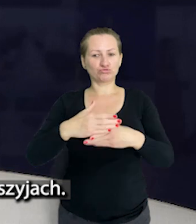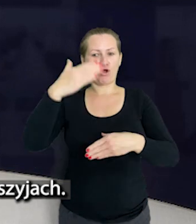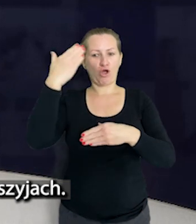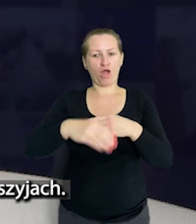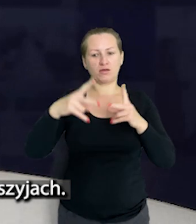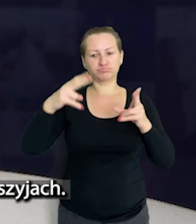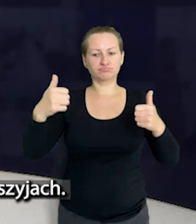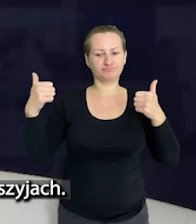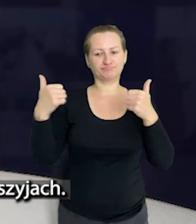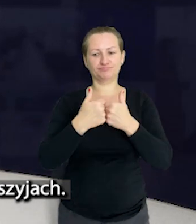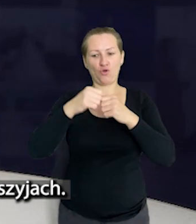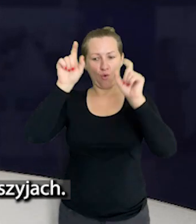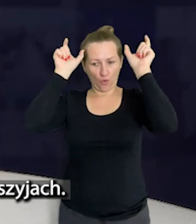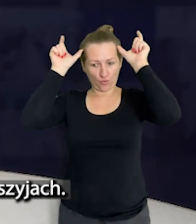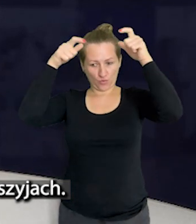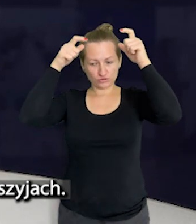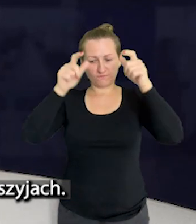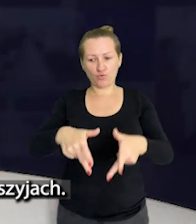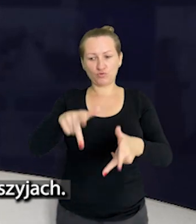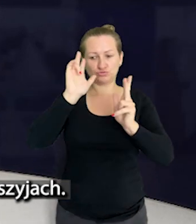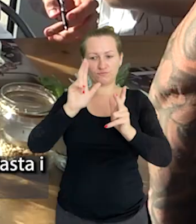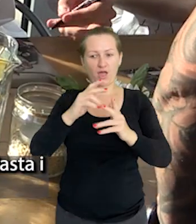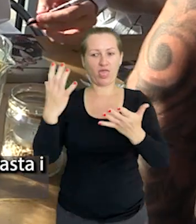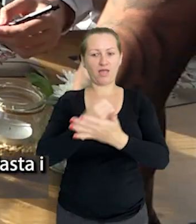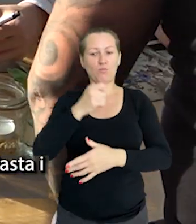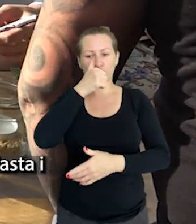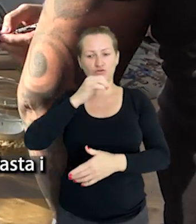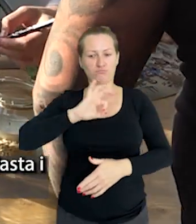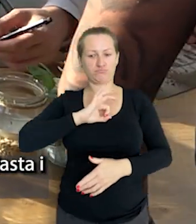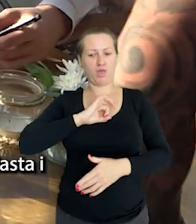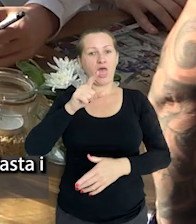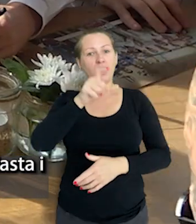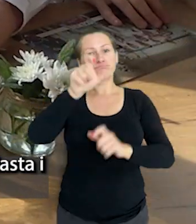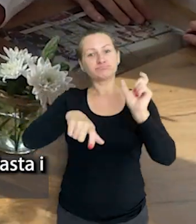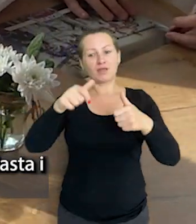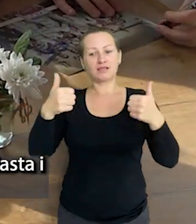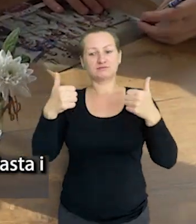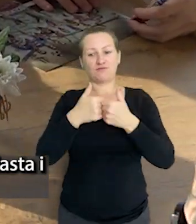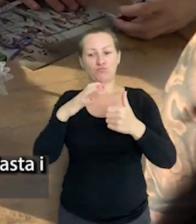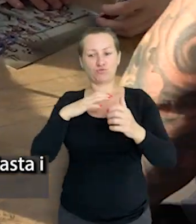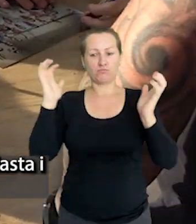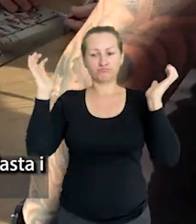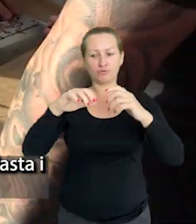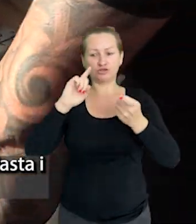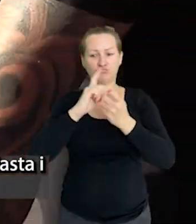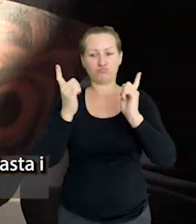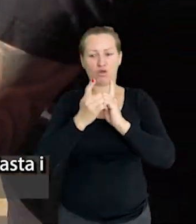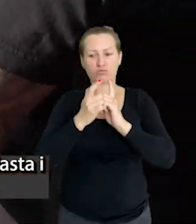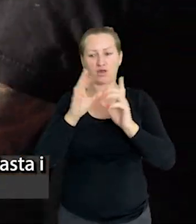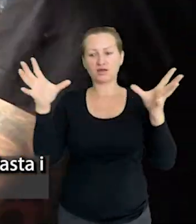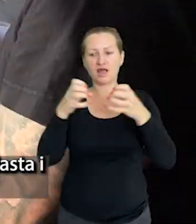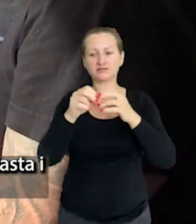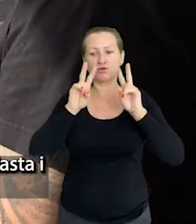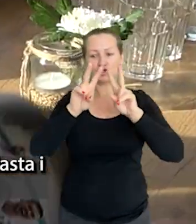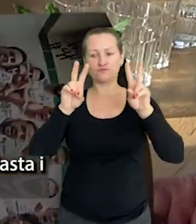Podsumowanie sezonu Kociewskie Diabły świętowały z brązowymi medalami na szyjach. Zawodnicy spotkali się w minionym tygodniu ze swoimi kibicami,